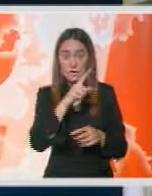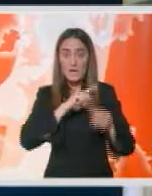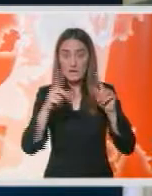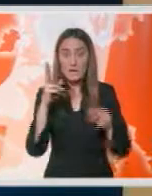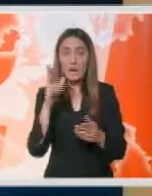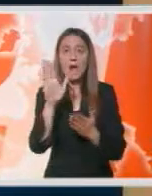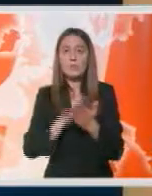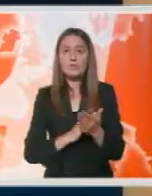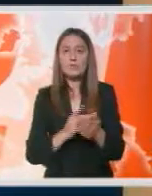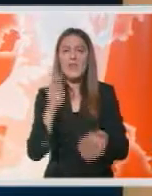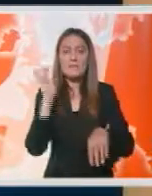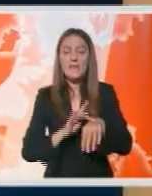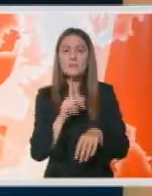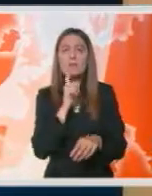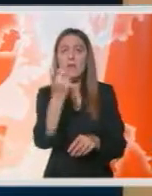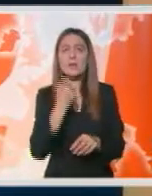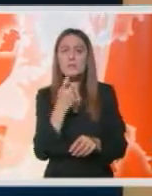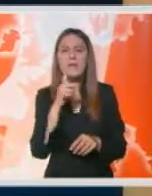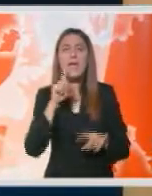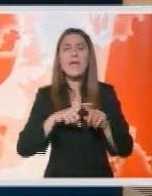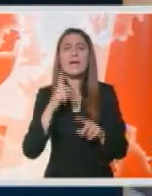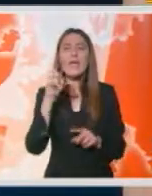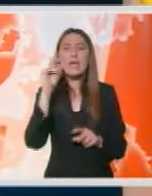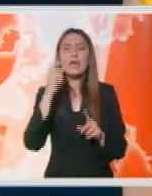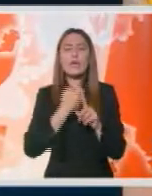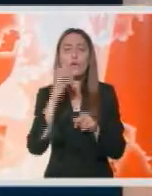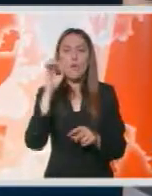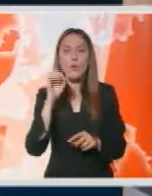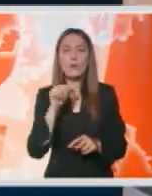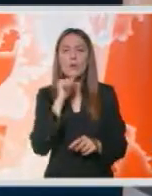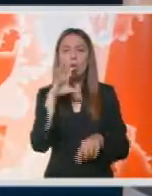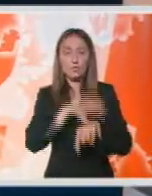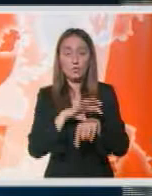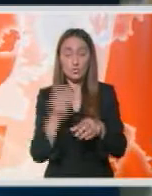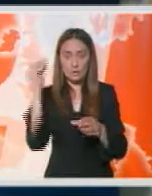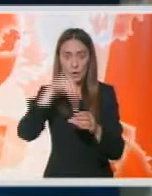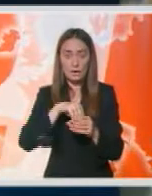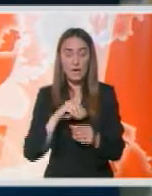često počinje infekcijom koju izaziva bakterija Helicobacter pylori. Dr. Repkin dodaje.